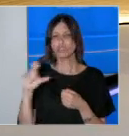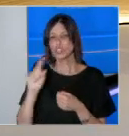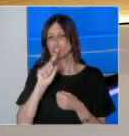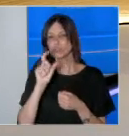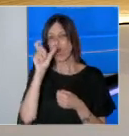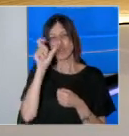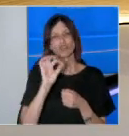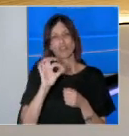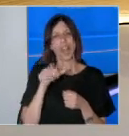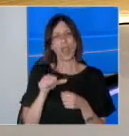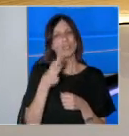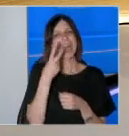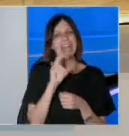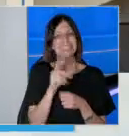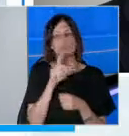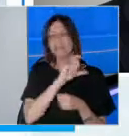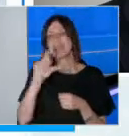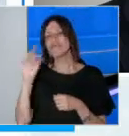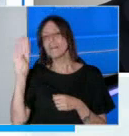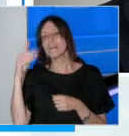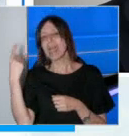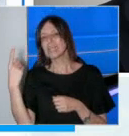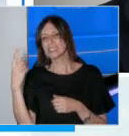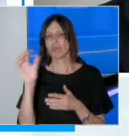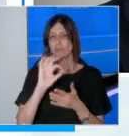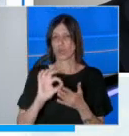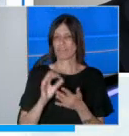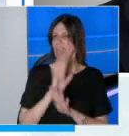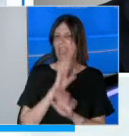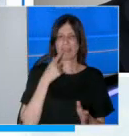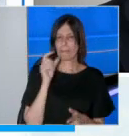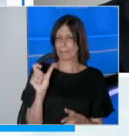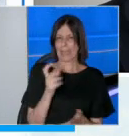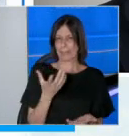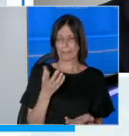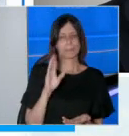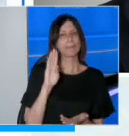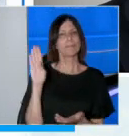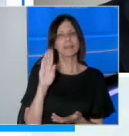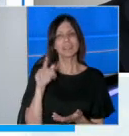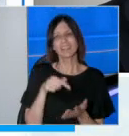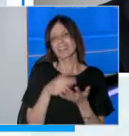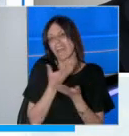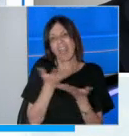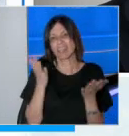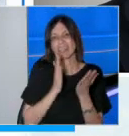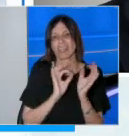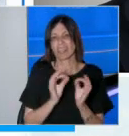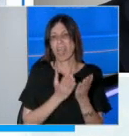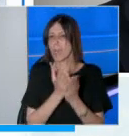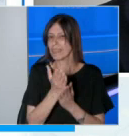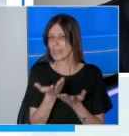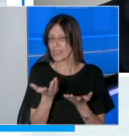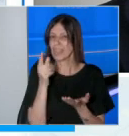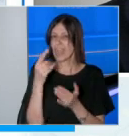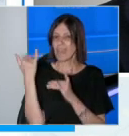לאנשי ערוץ 20, כי אם לנתניהו עצמו, וכך הוא כותב, אין מילים, נתניהו, כי אין אמת.